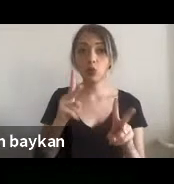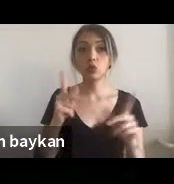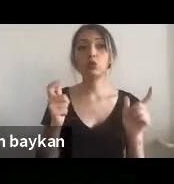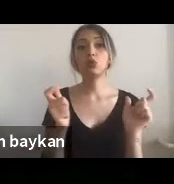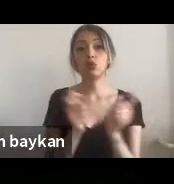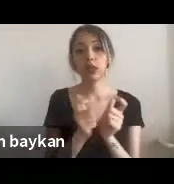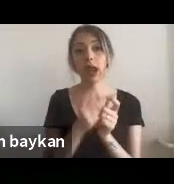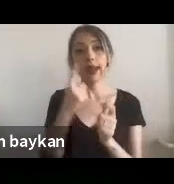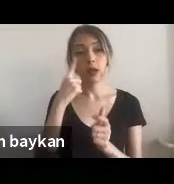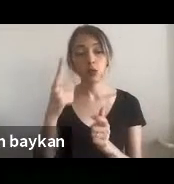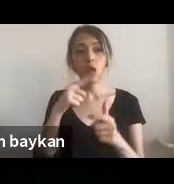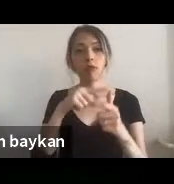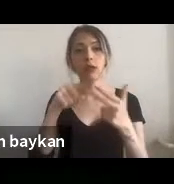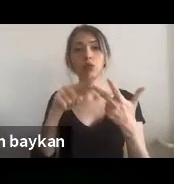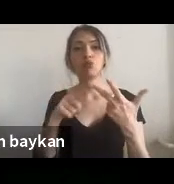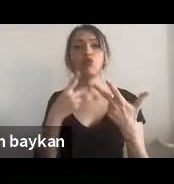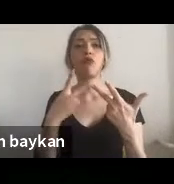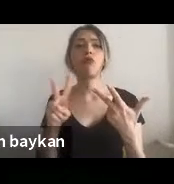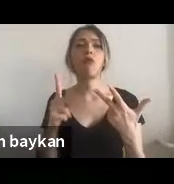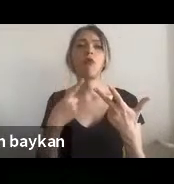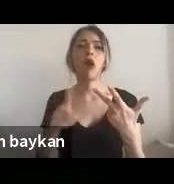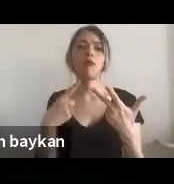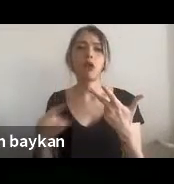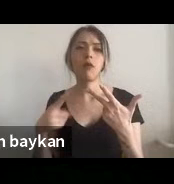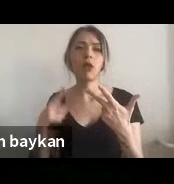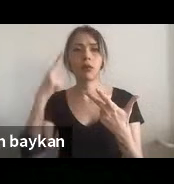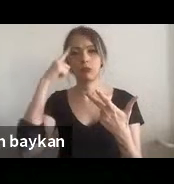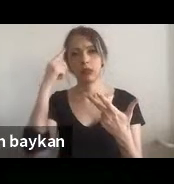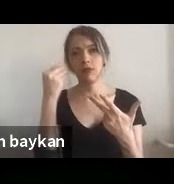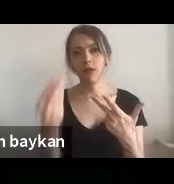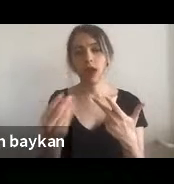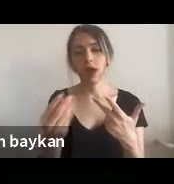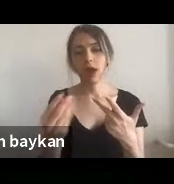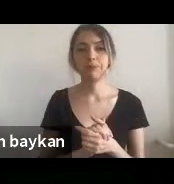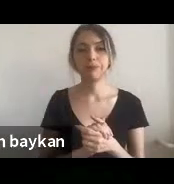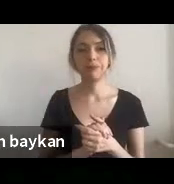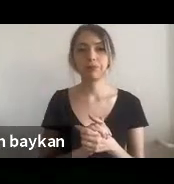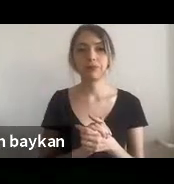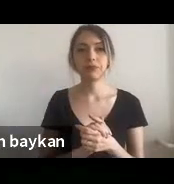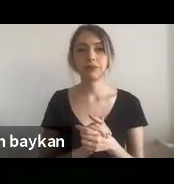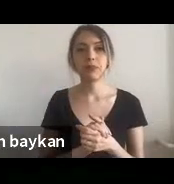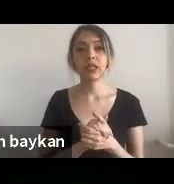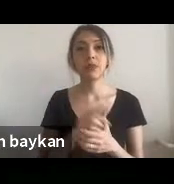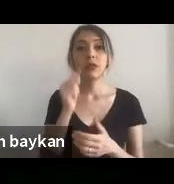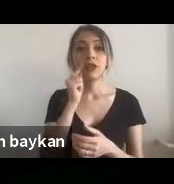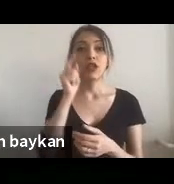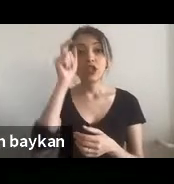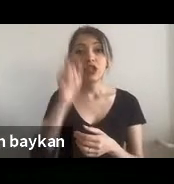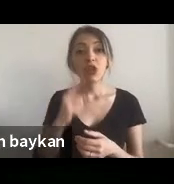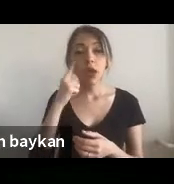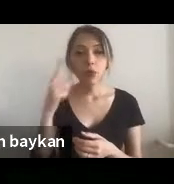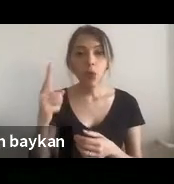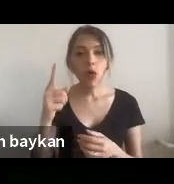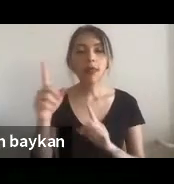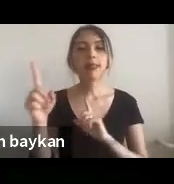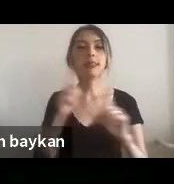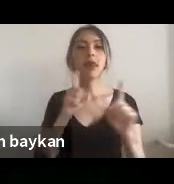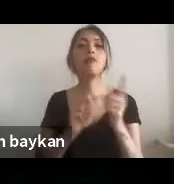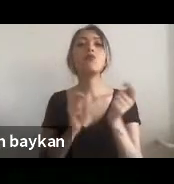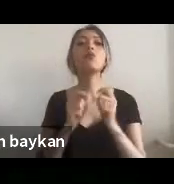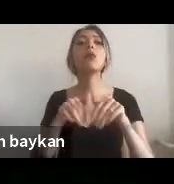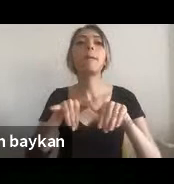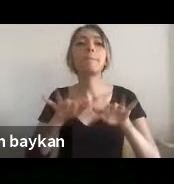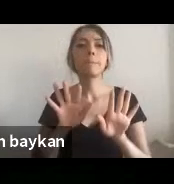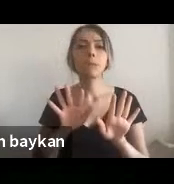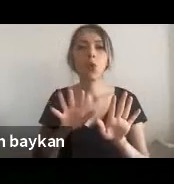3 tane. Ve orada bireysel olarak o davanın uygulanmamasına ilişkin